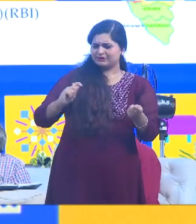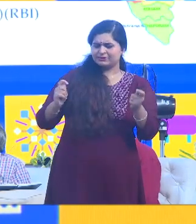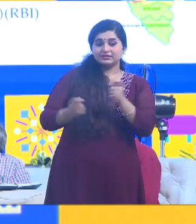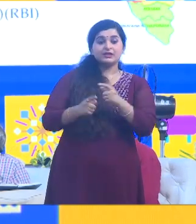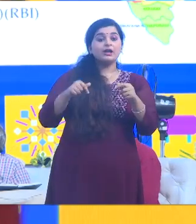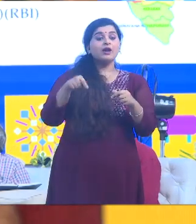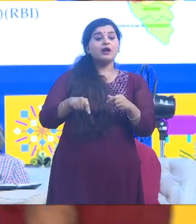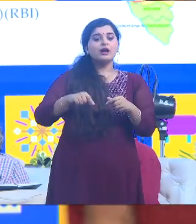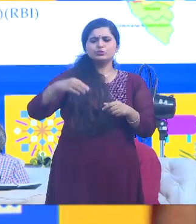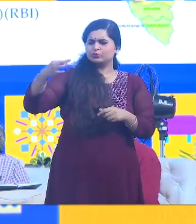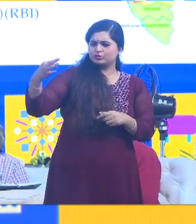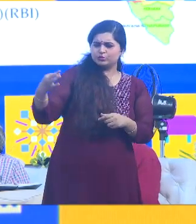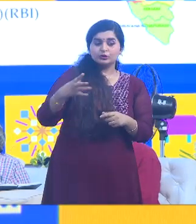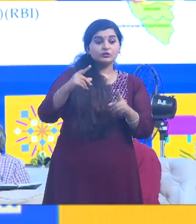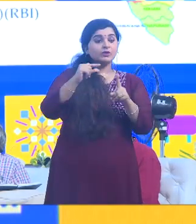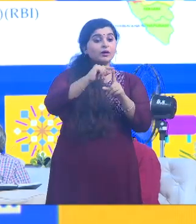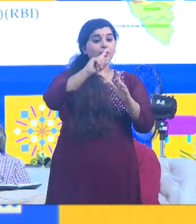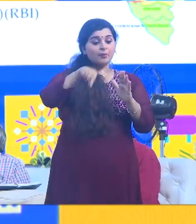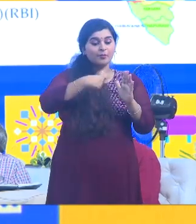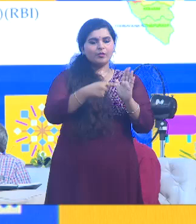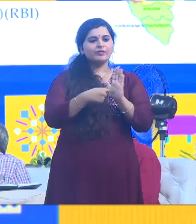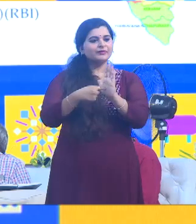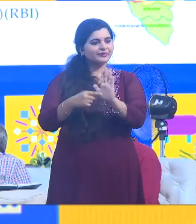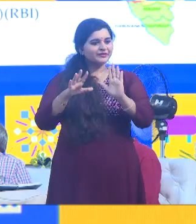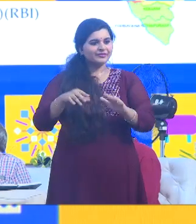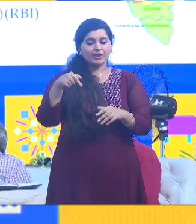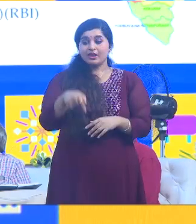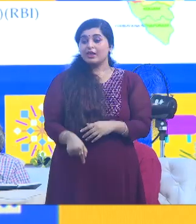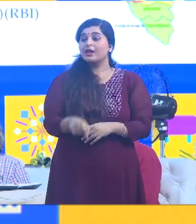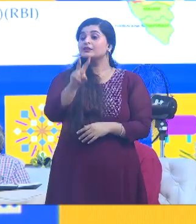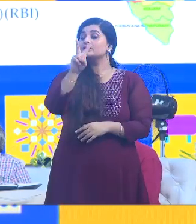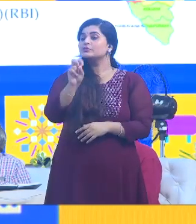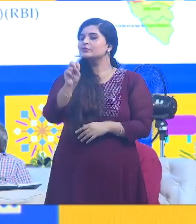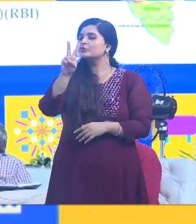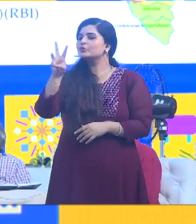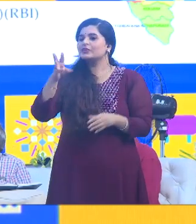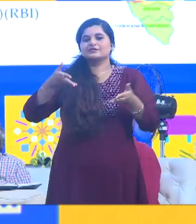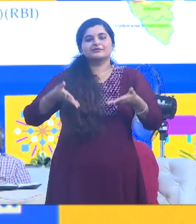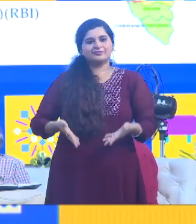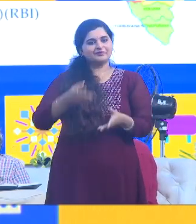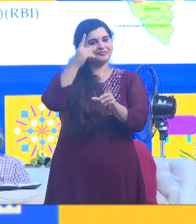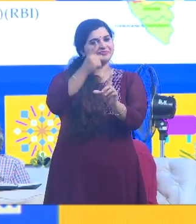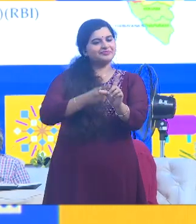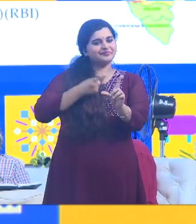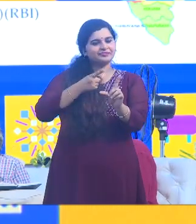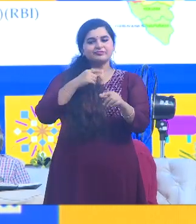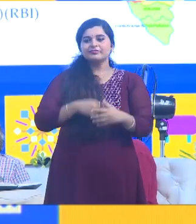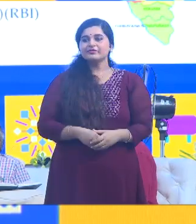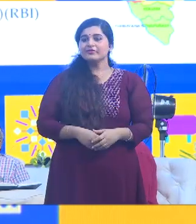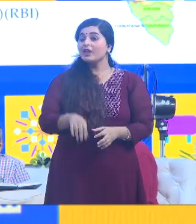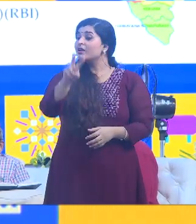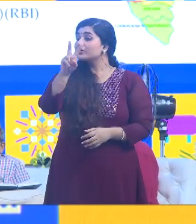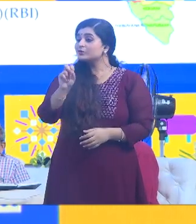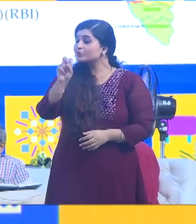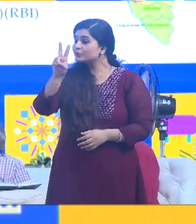ആക്ഷൻ പ്ലാൻസും എല്ലാം ചേർന്നുകൊണ്ട് 21-ാം നൂറ്റാണ്ടിൽ 23-ാമത്തെ വർഷത്തേക്ക് നാം എത്തിച്ചേർന്നിരിക്കുകയാണ്. ഈ 2023